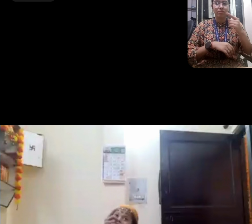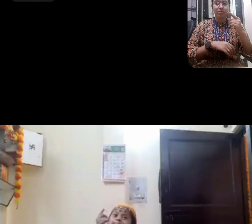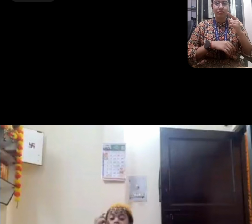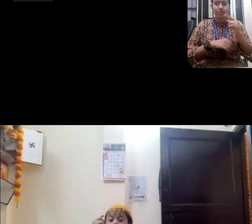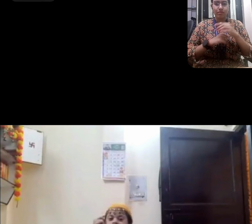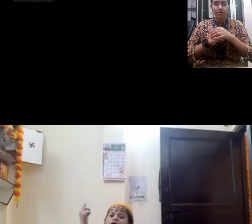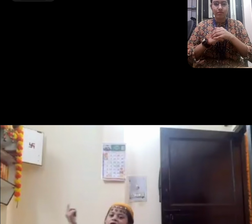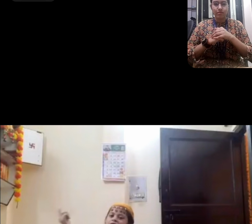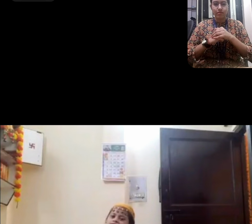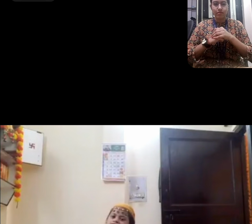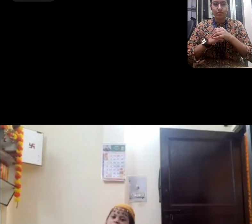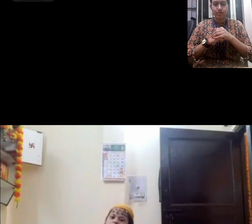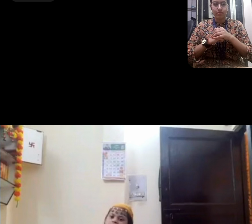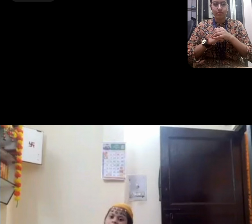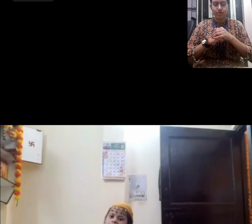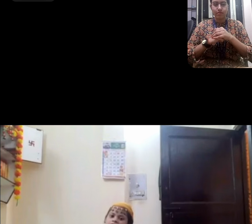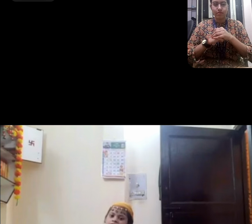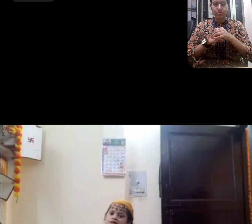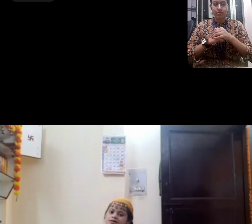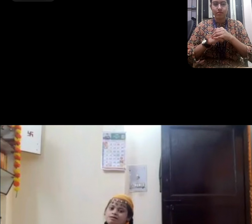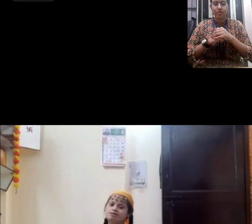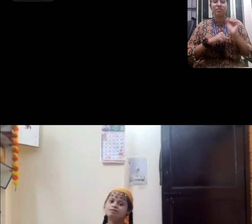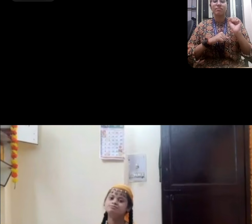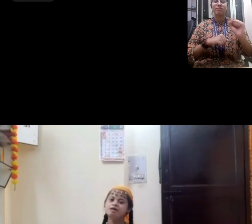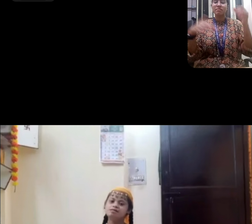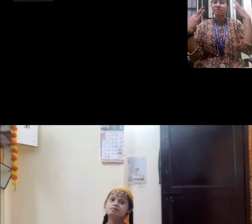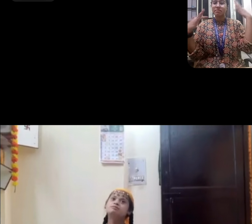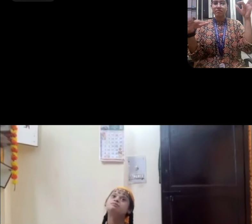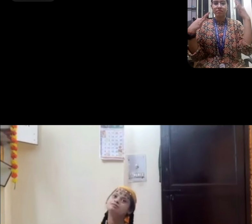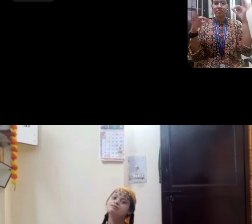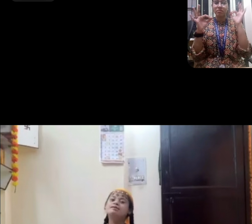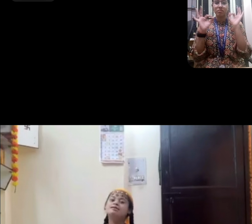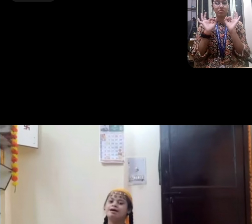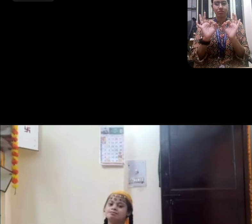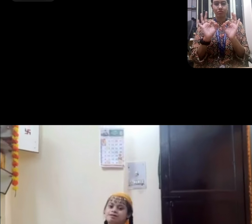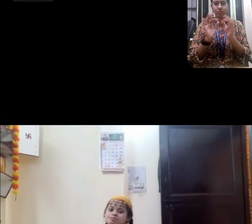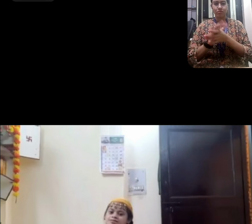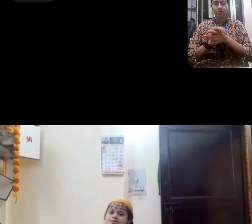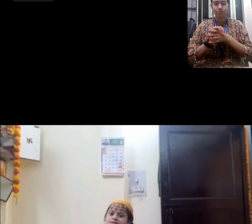अच्छा तैयार किया, बहुत अच्छा आपने डांस किया है। तो आप